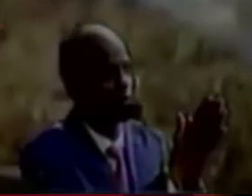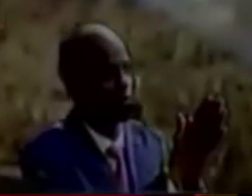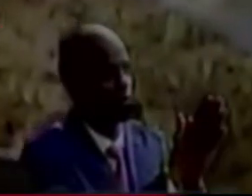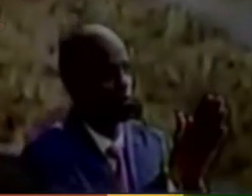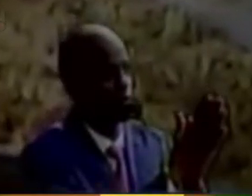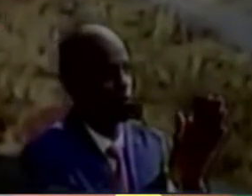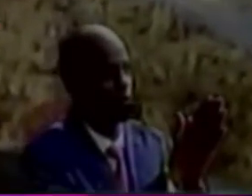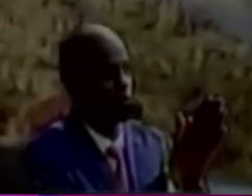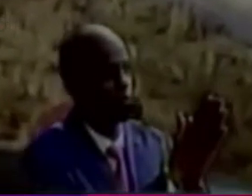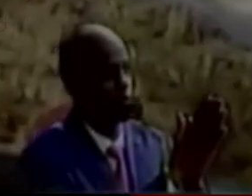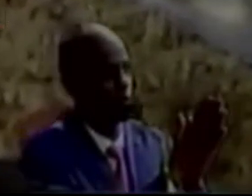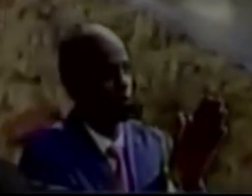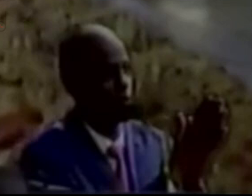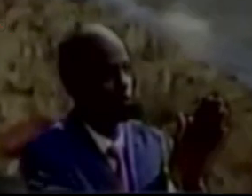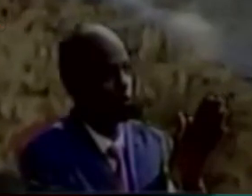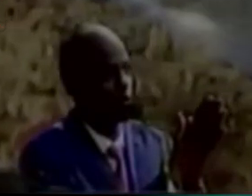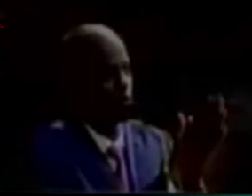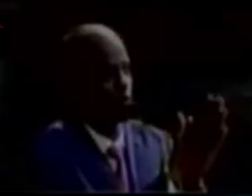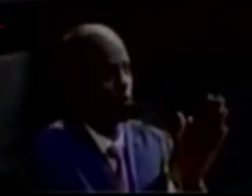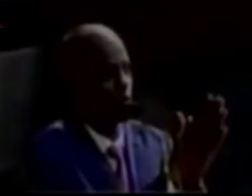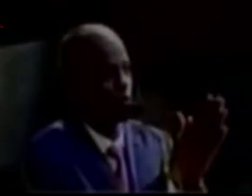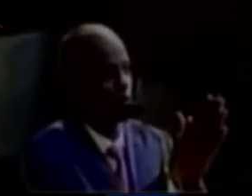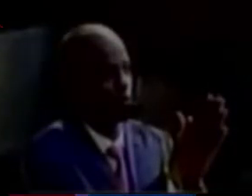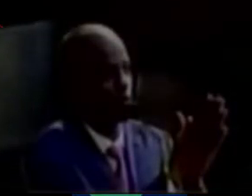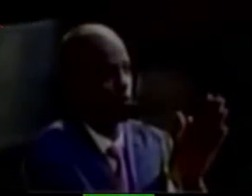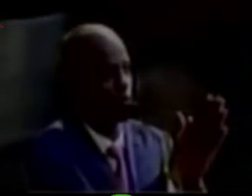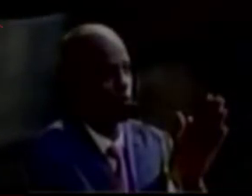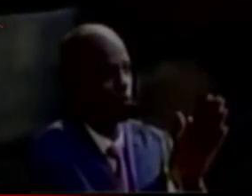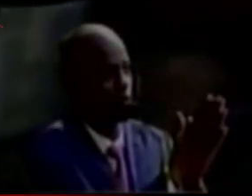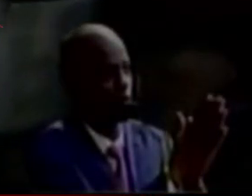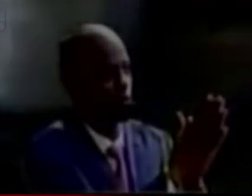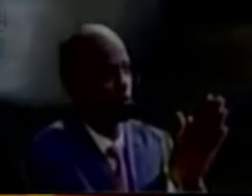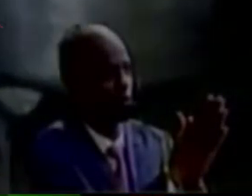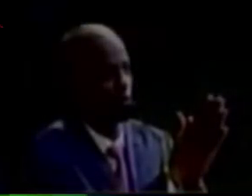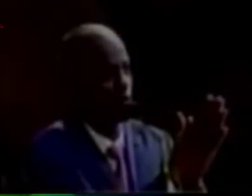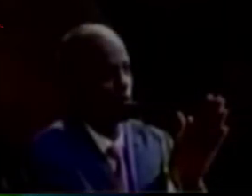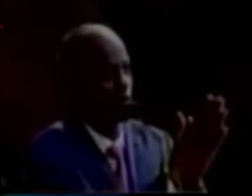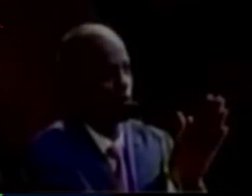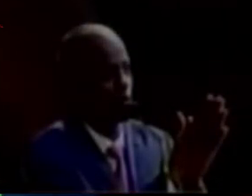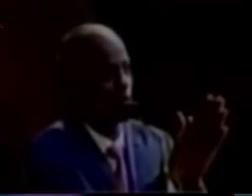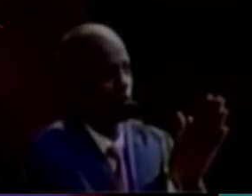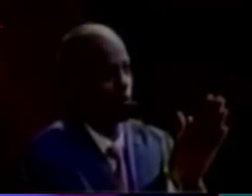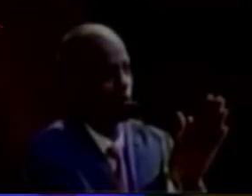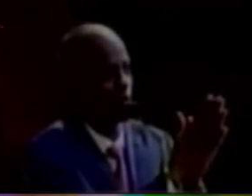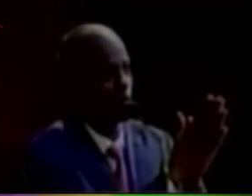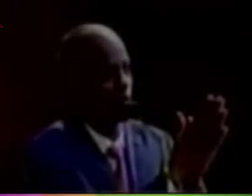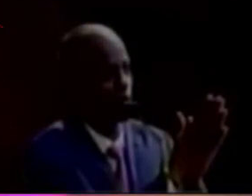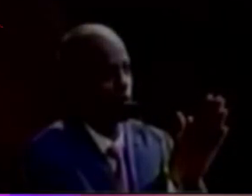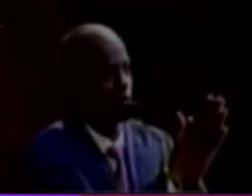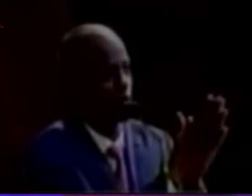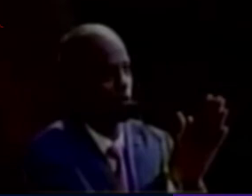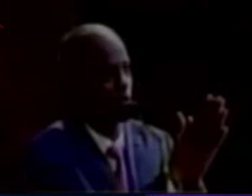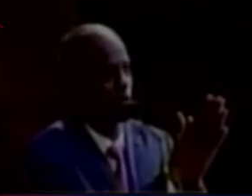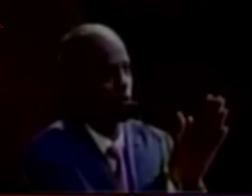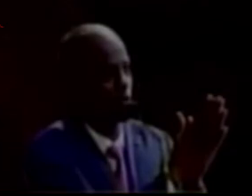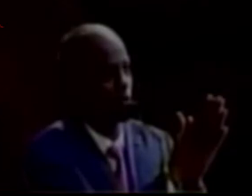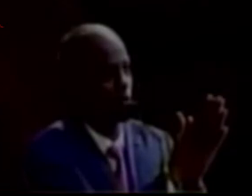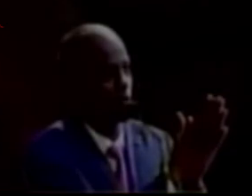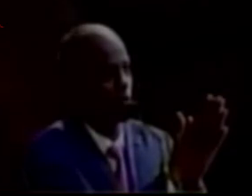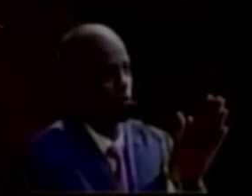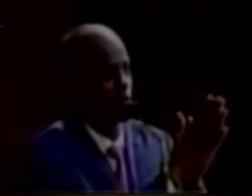Je n'ai pas de 15 ans. Depuis ma fête. Depuis que ma fête, ça a accusé que je donne